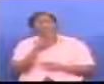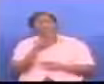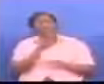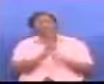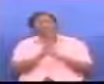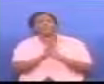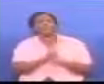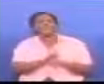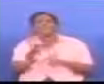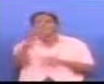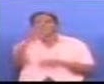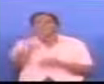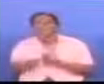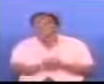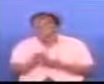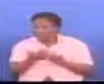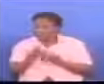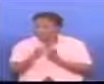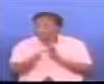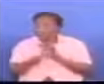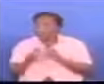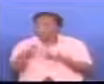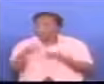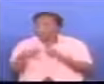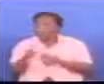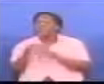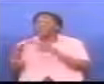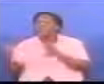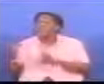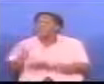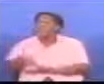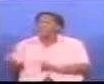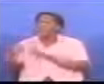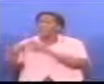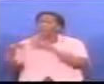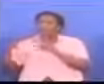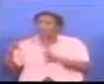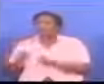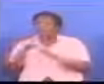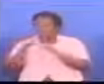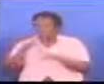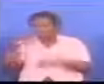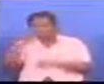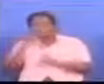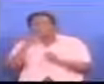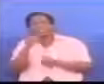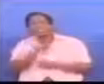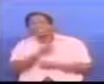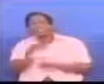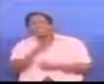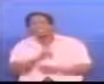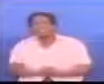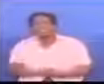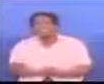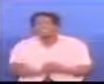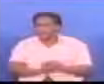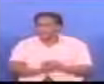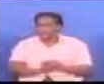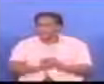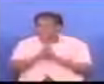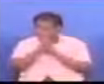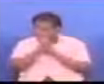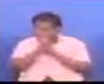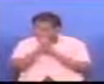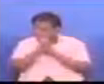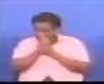kwa hivyo vyote vile, kwa sababu ni miradi mikubwa, gharama yake ni kubwa, kwa hiyo lazima serikali iende ikakope. Serikali